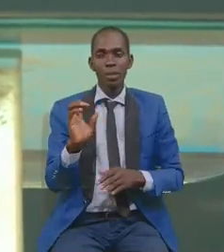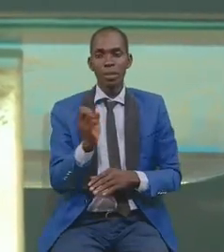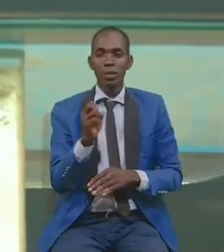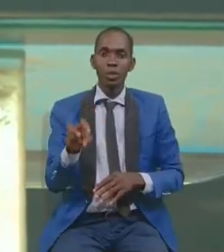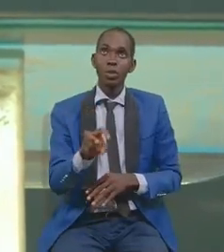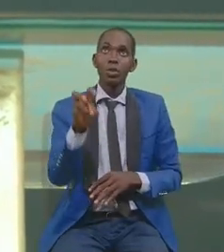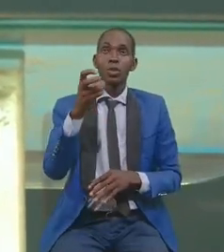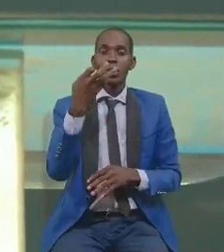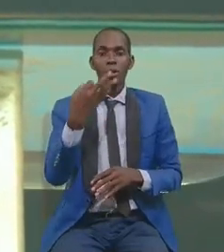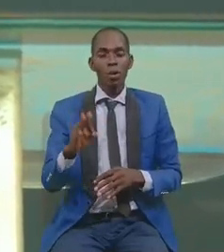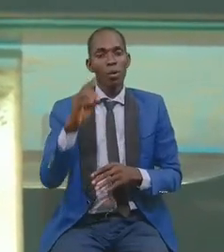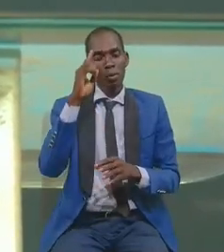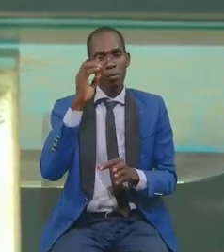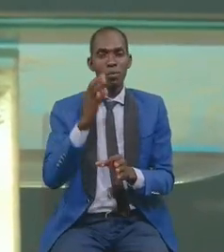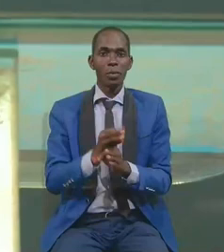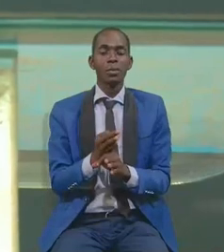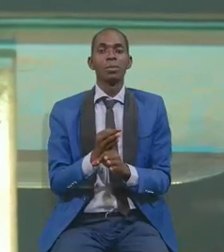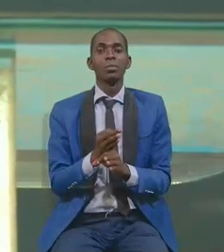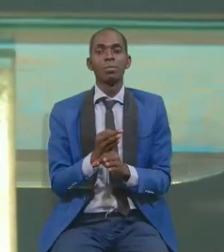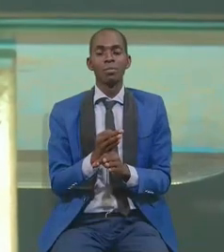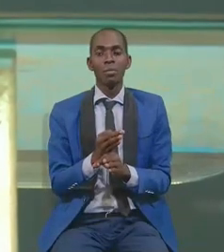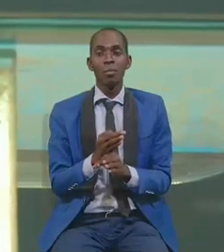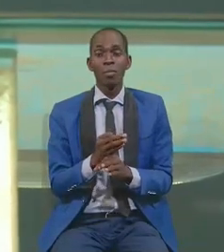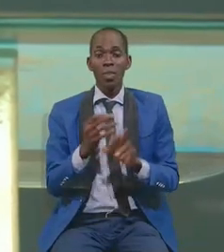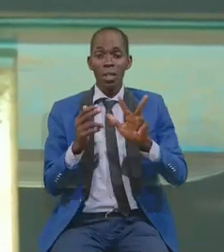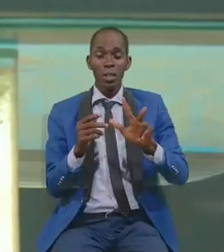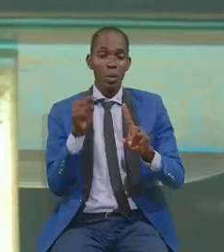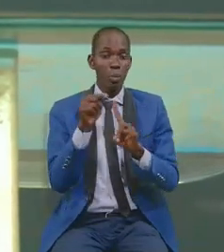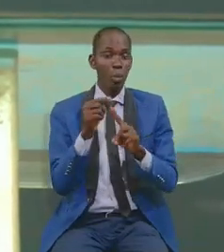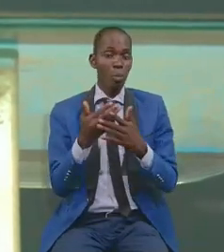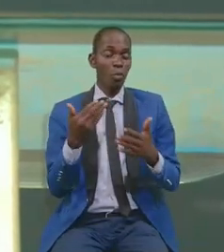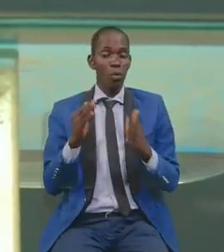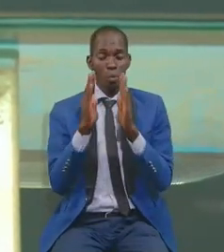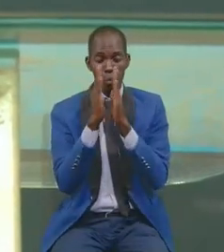voir 3 points avant de prier. Numéro 1.